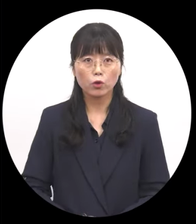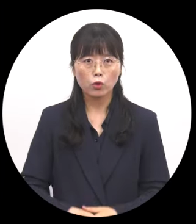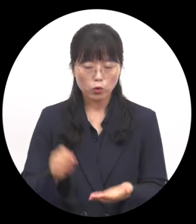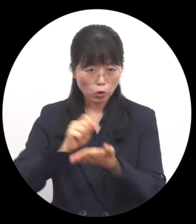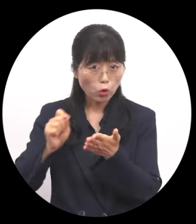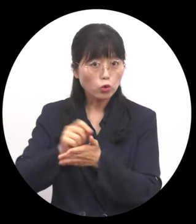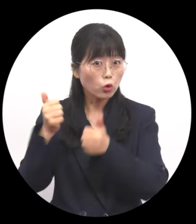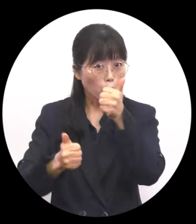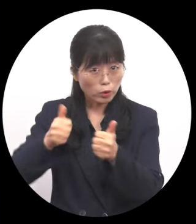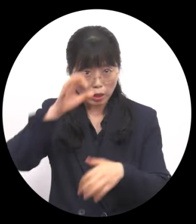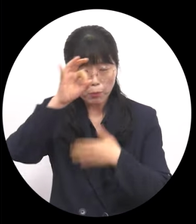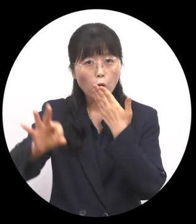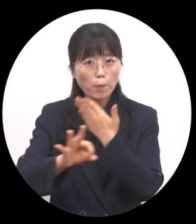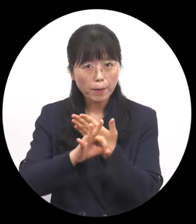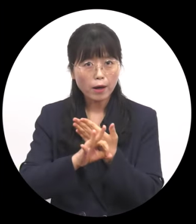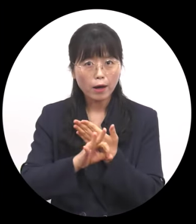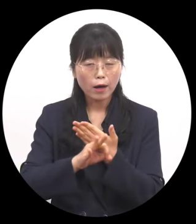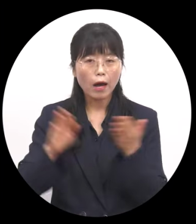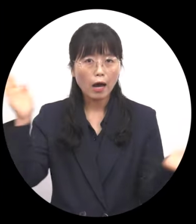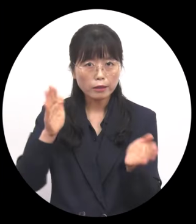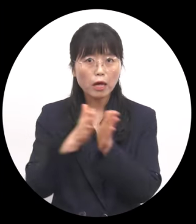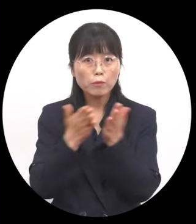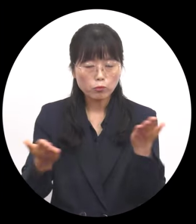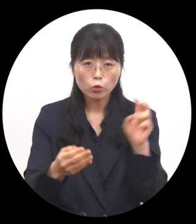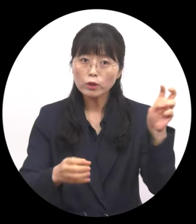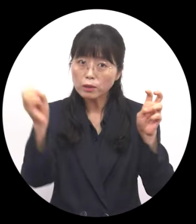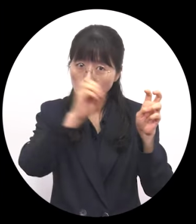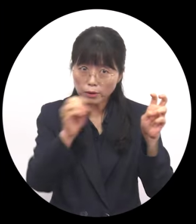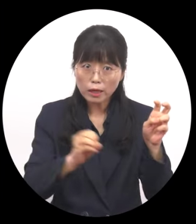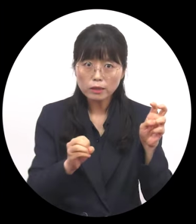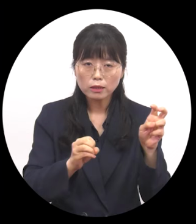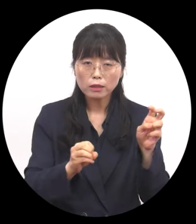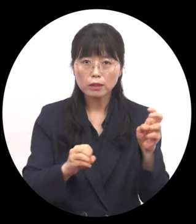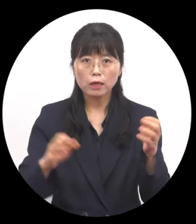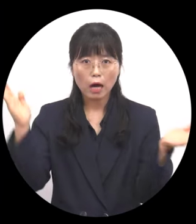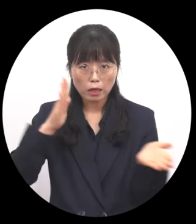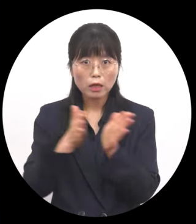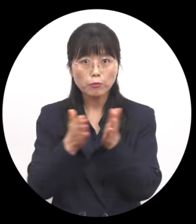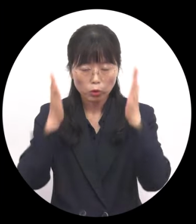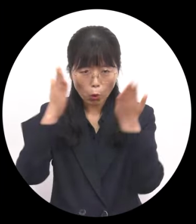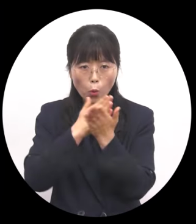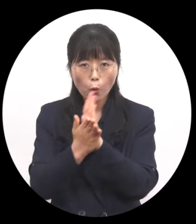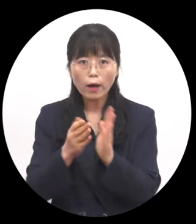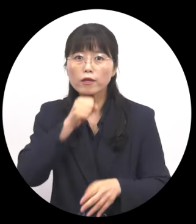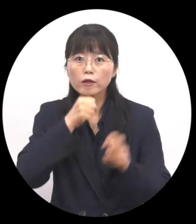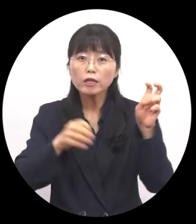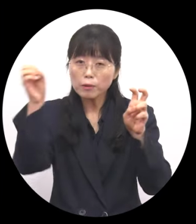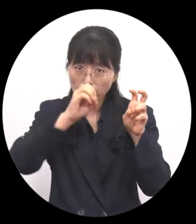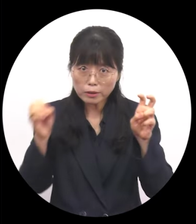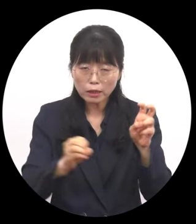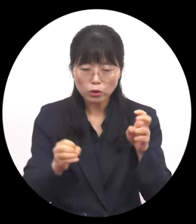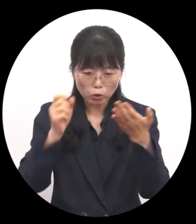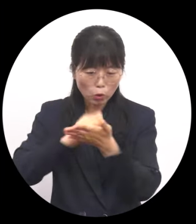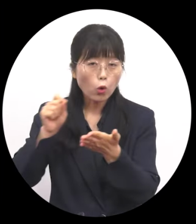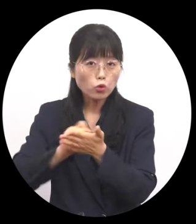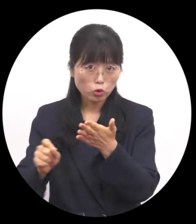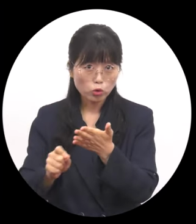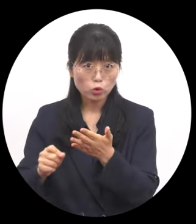논술고사의 경우에는 학생부 20%, 학생부 교과 성적 20%와